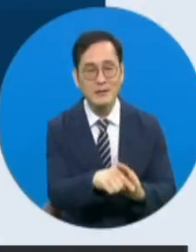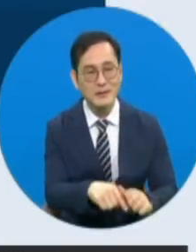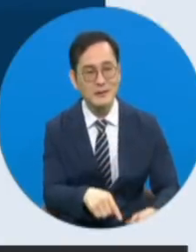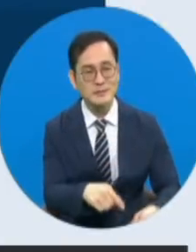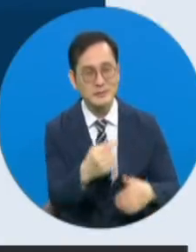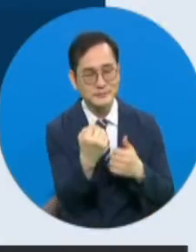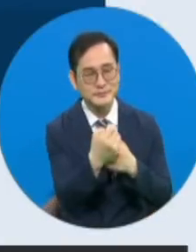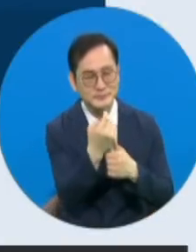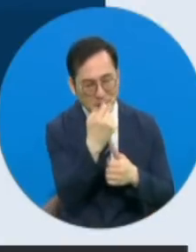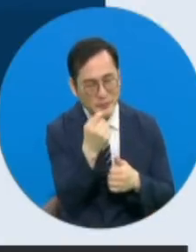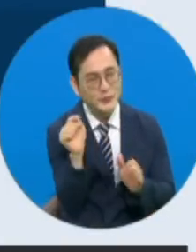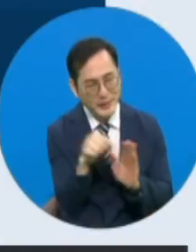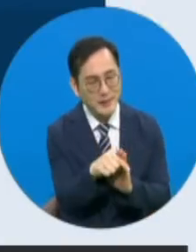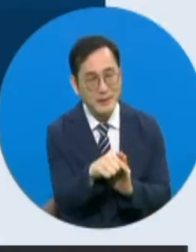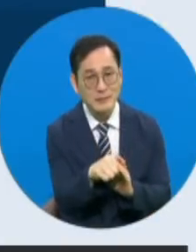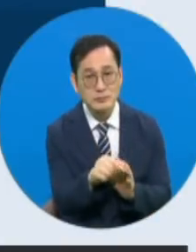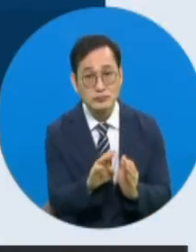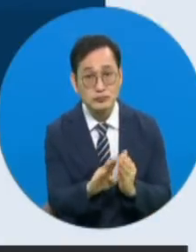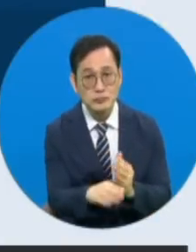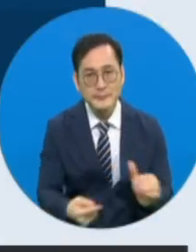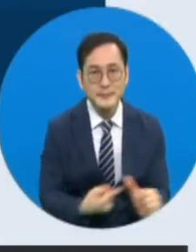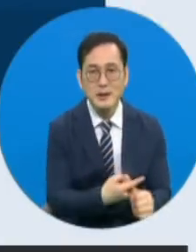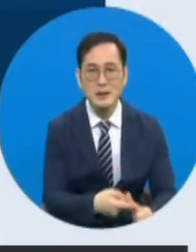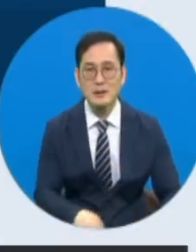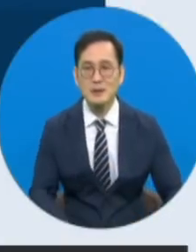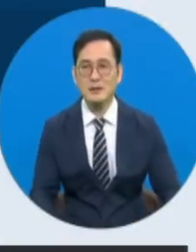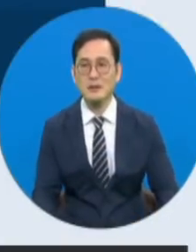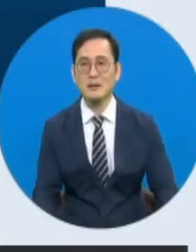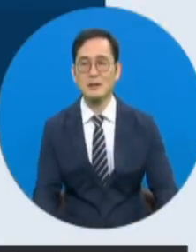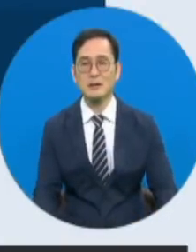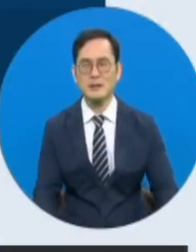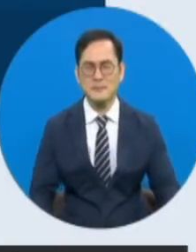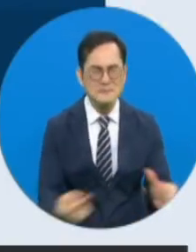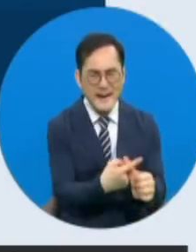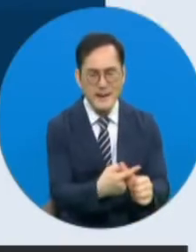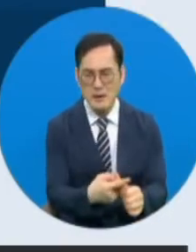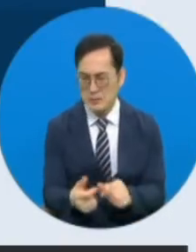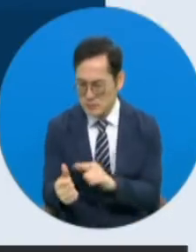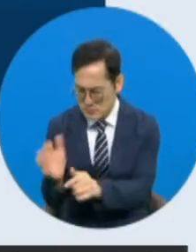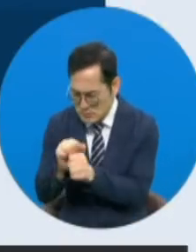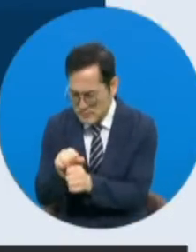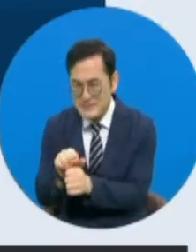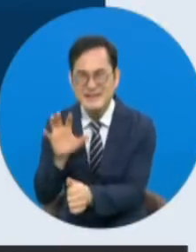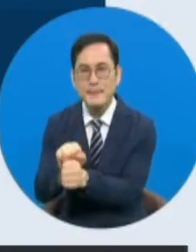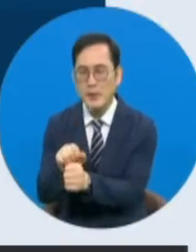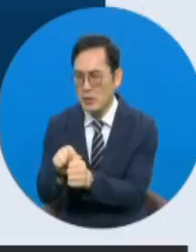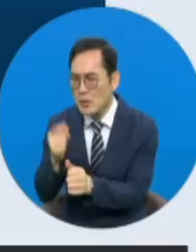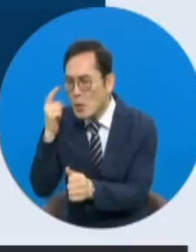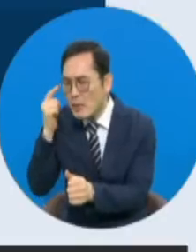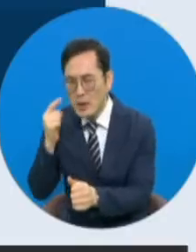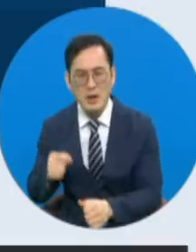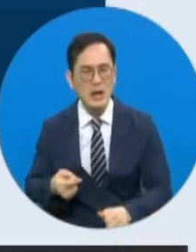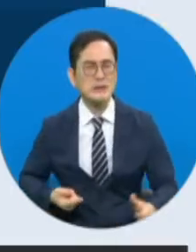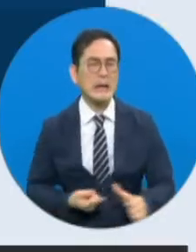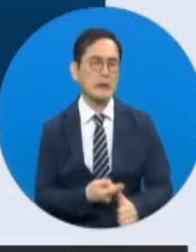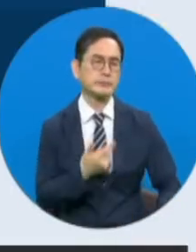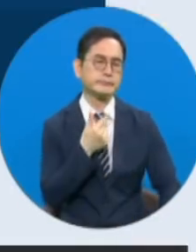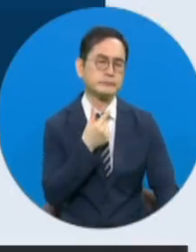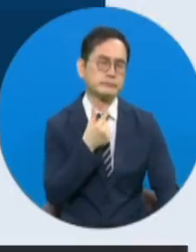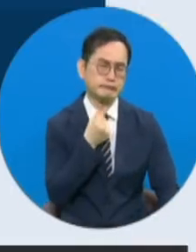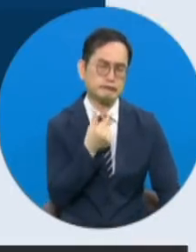수사 초기엔 우발적 범행이다 지난달 31일에는 살인을 해보고 싶어서 그랬다며 계획 범죄를 인정했습니다 살인 충동이 느껴졌다는